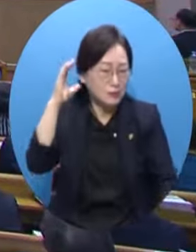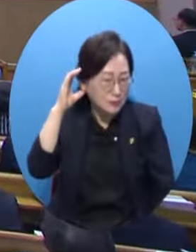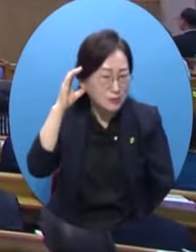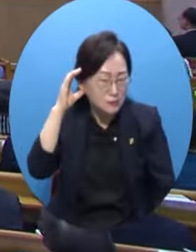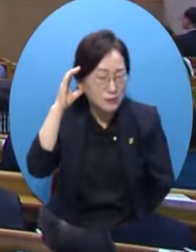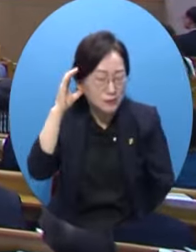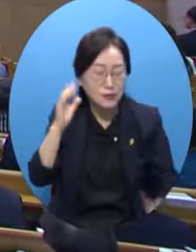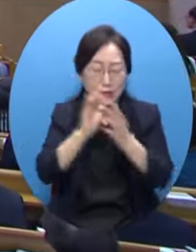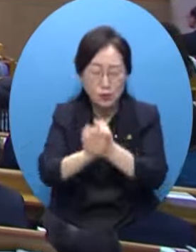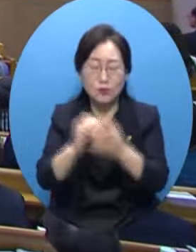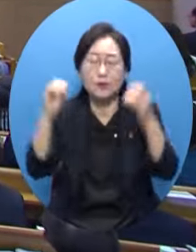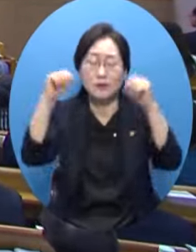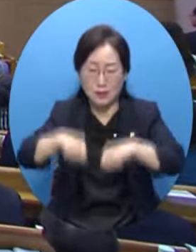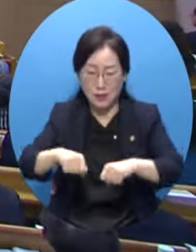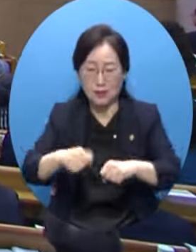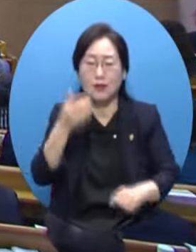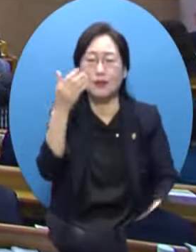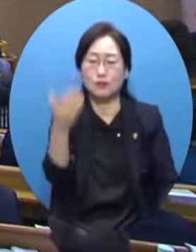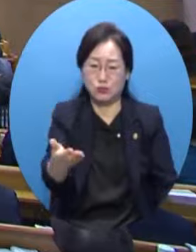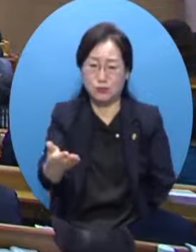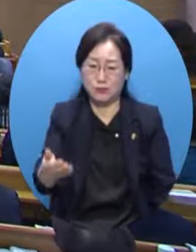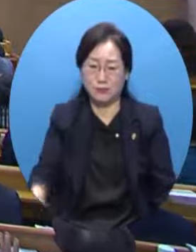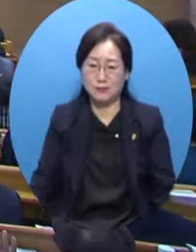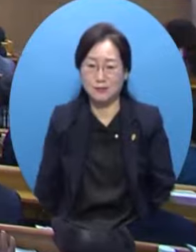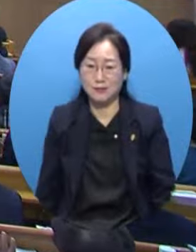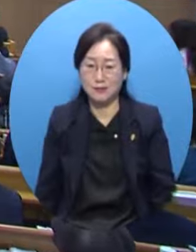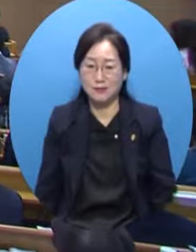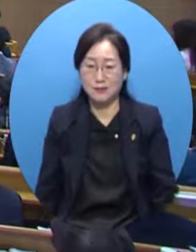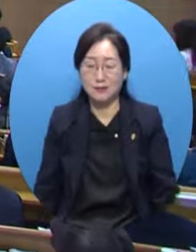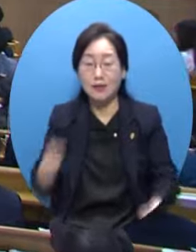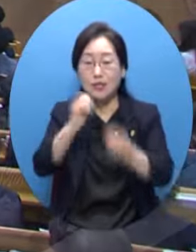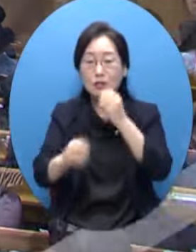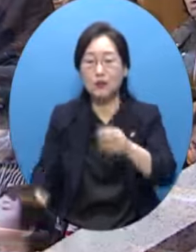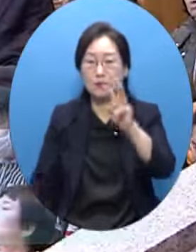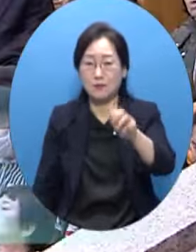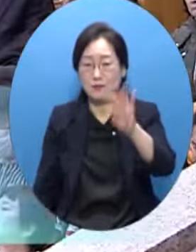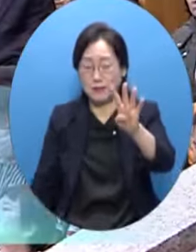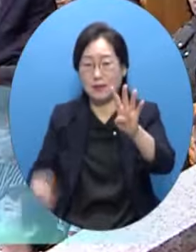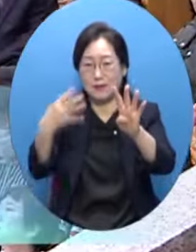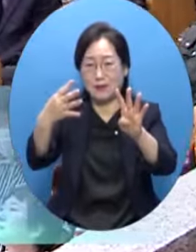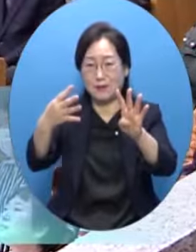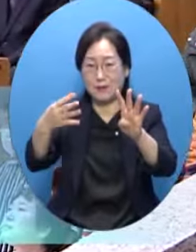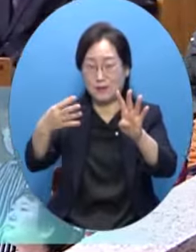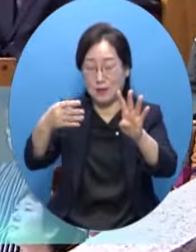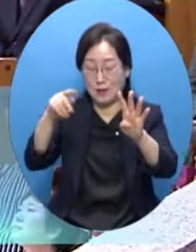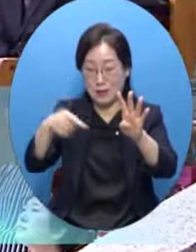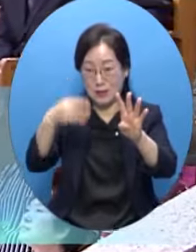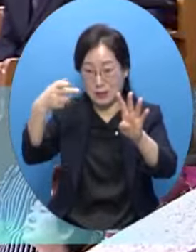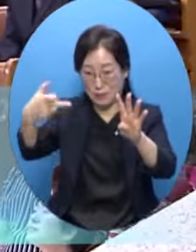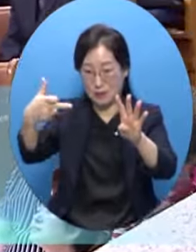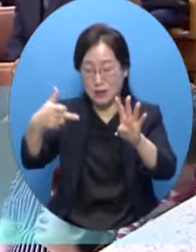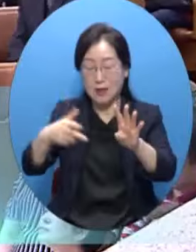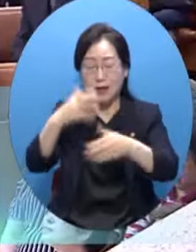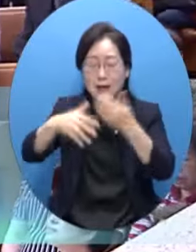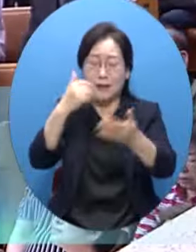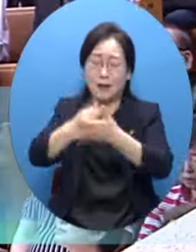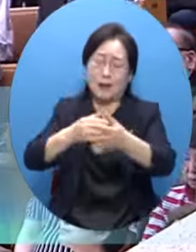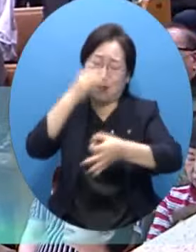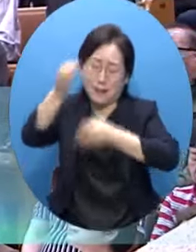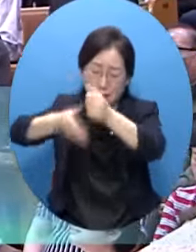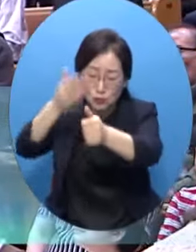우리의 기도를 들으시고 응답해 주시는 것입니다. 시편 34편 4절 17절입니다. 내가 여호와 야훼께